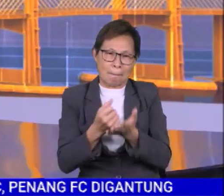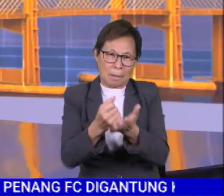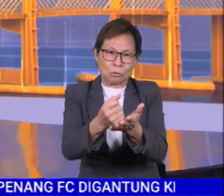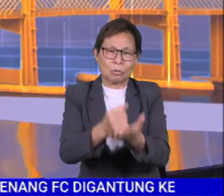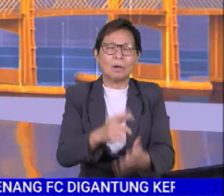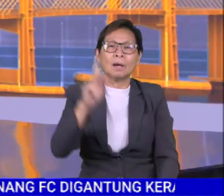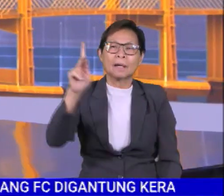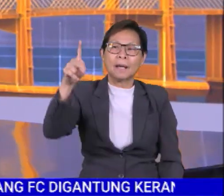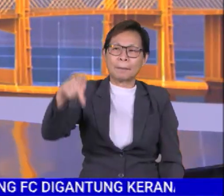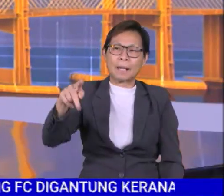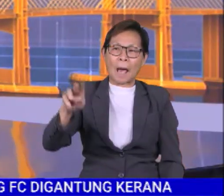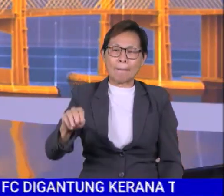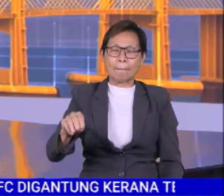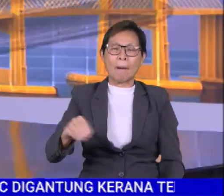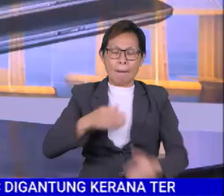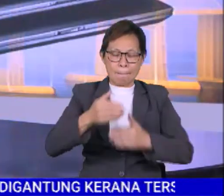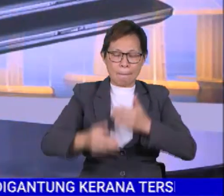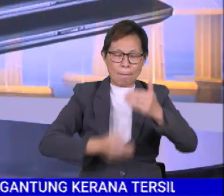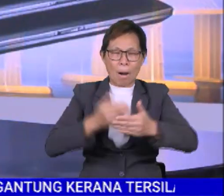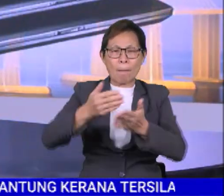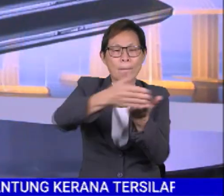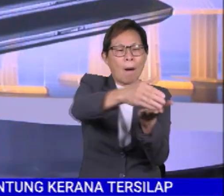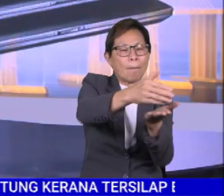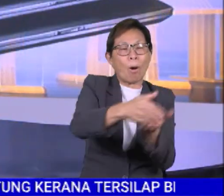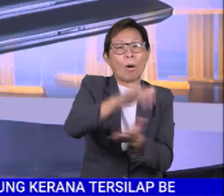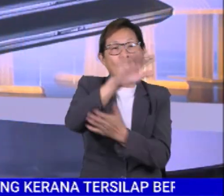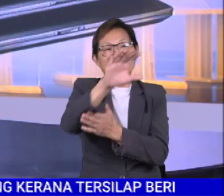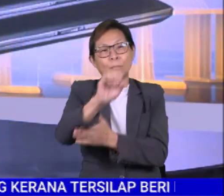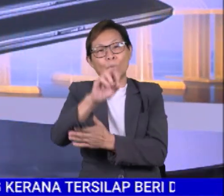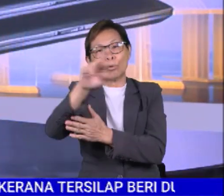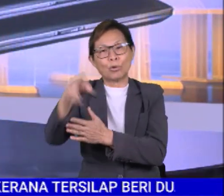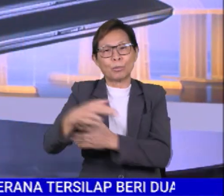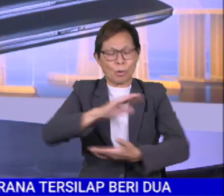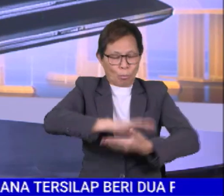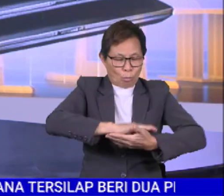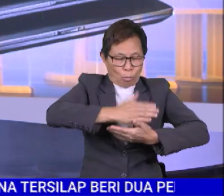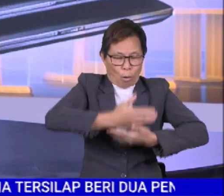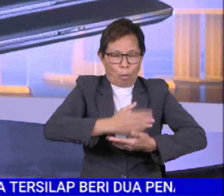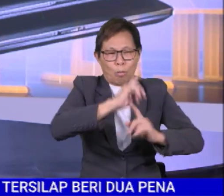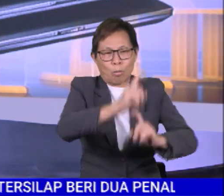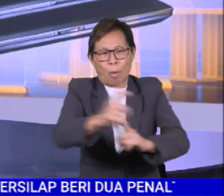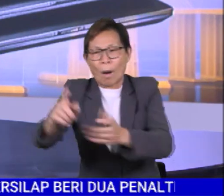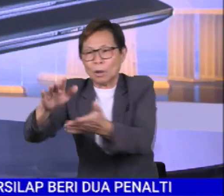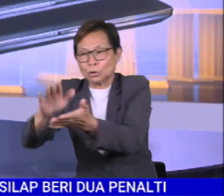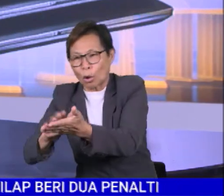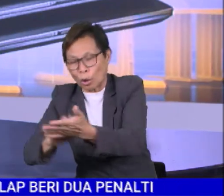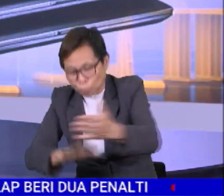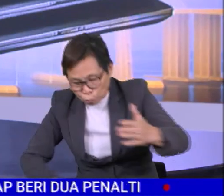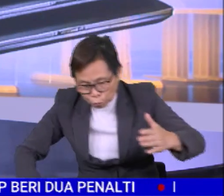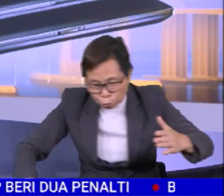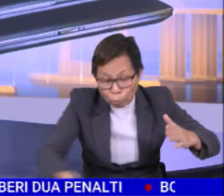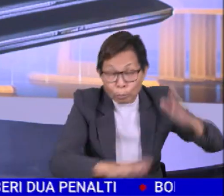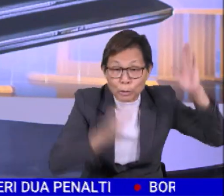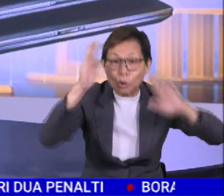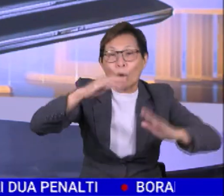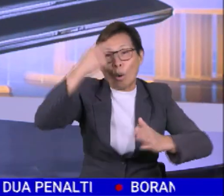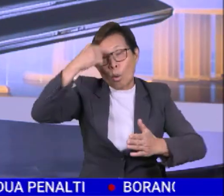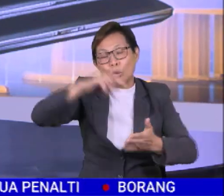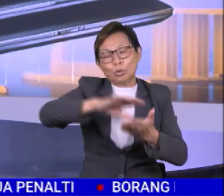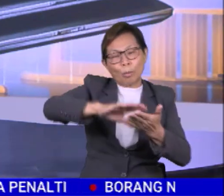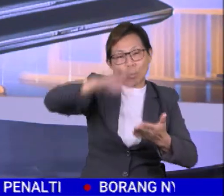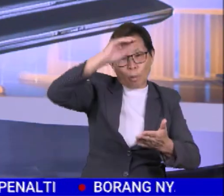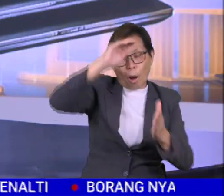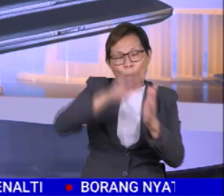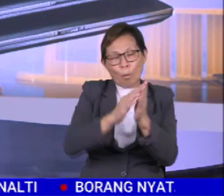Kementerian Pendidikan Malaysia KPM dalam proses mengagihkan 50,000 komputer riba di sekolah seluruh negara bagi tujuan pembelajaran